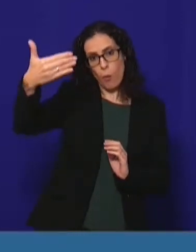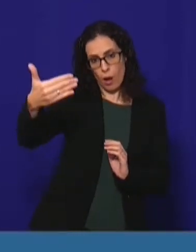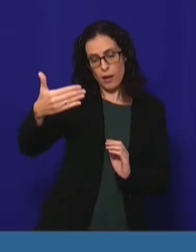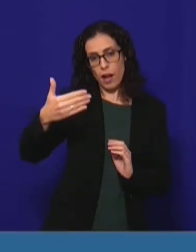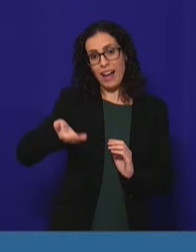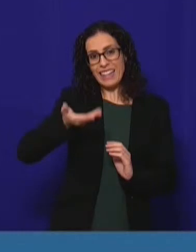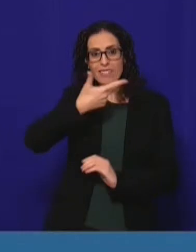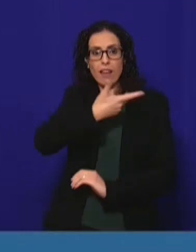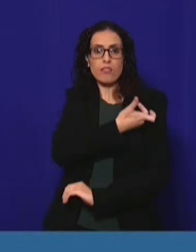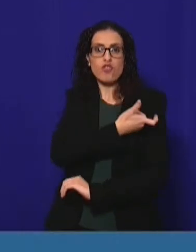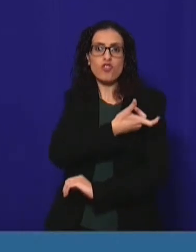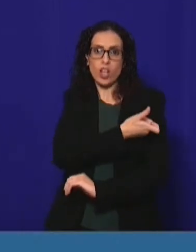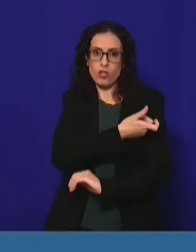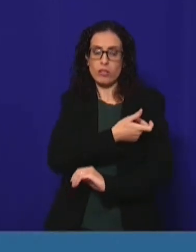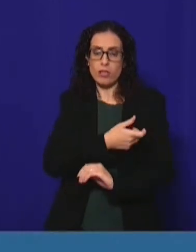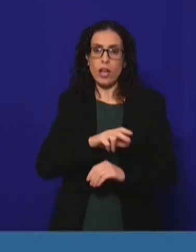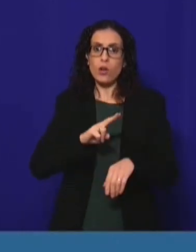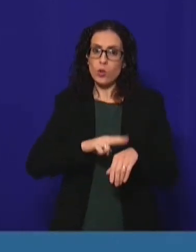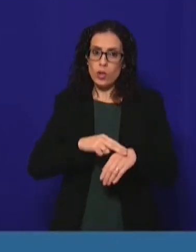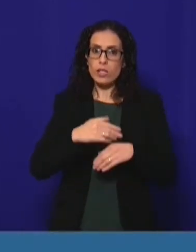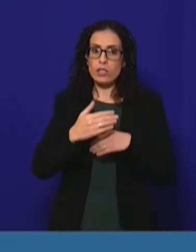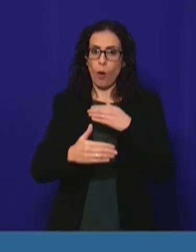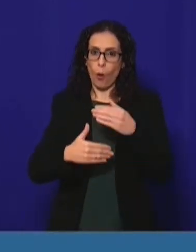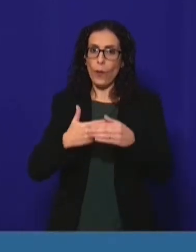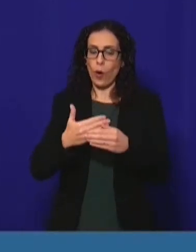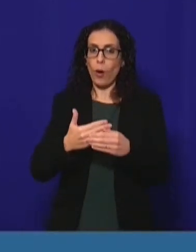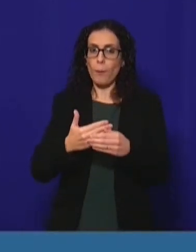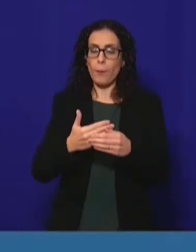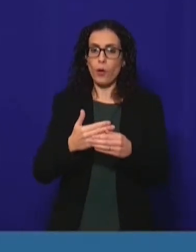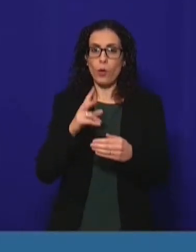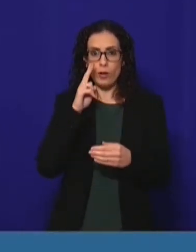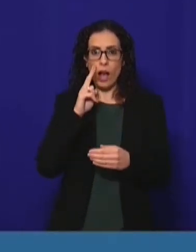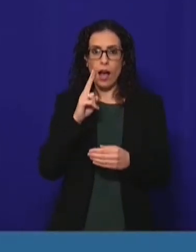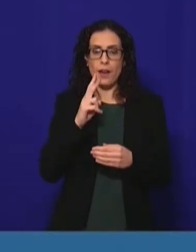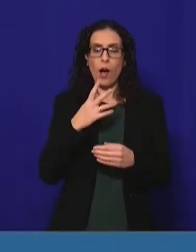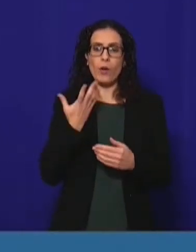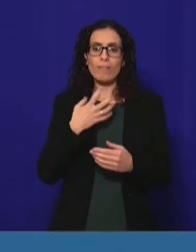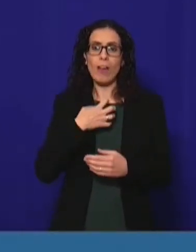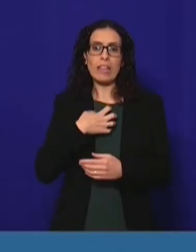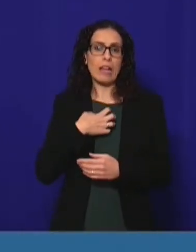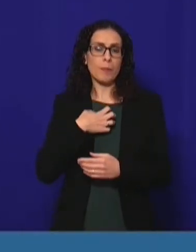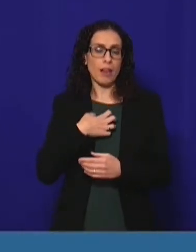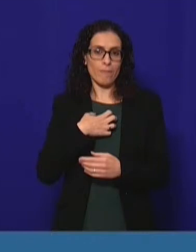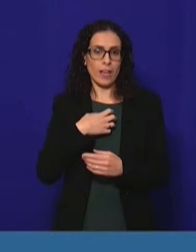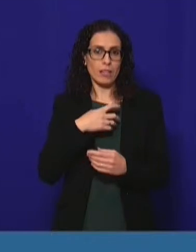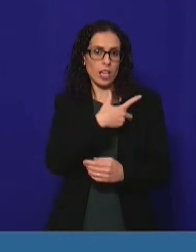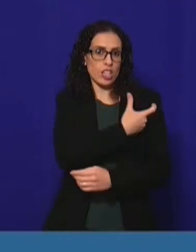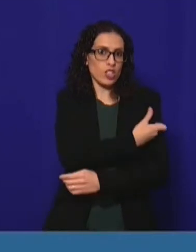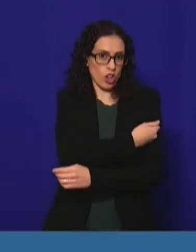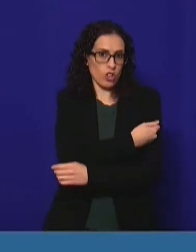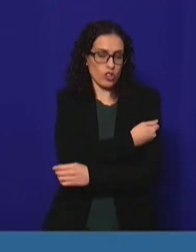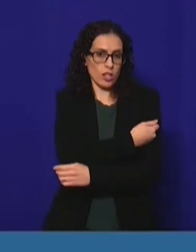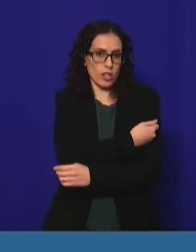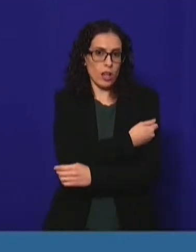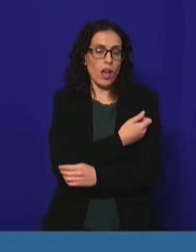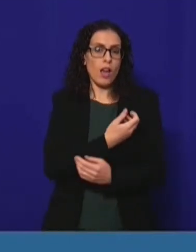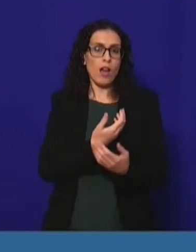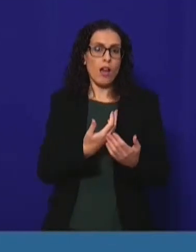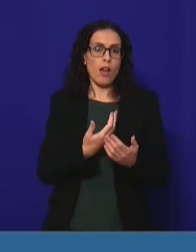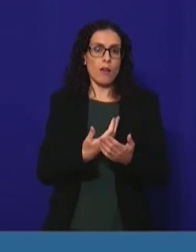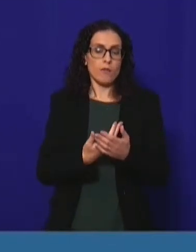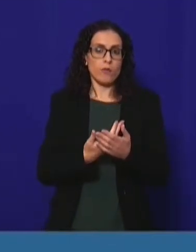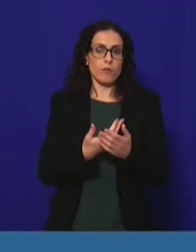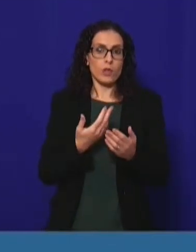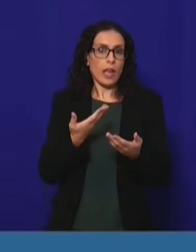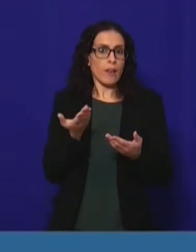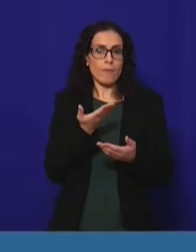inlaqmu iktar nies u mbagħad nkun nistgħu nibdew naraw mbagħad l-effett ta' din il-tilqima fuq it-trasmissjoni